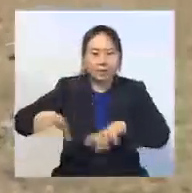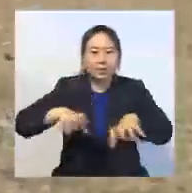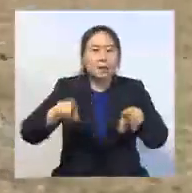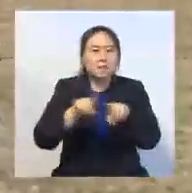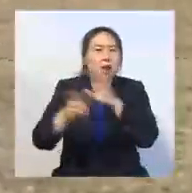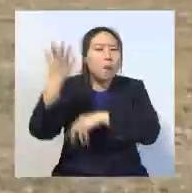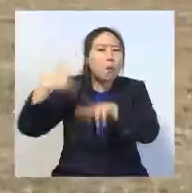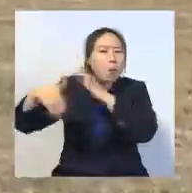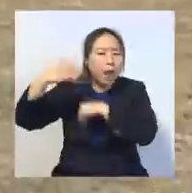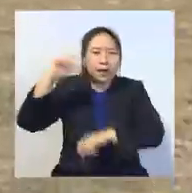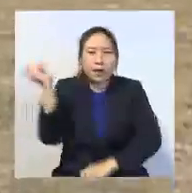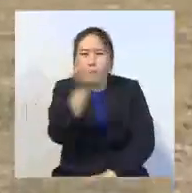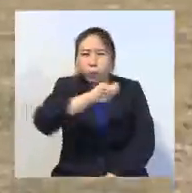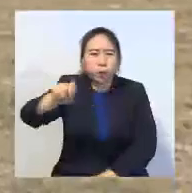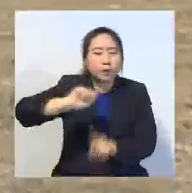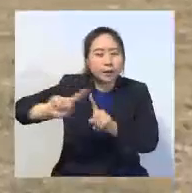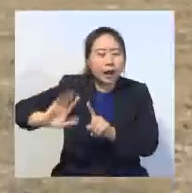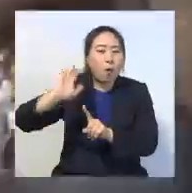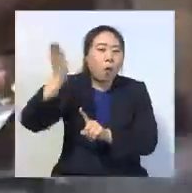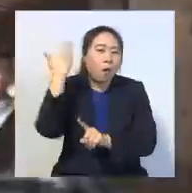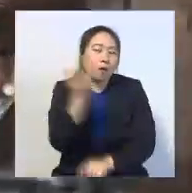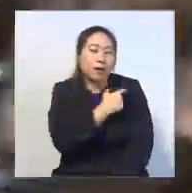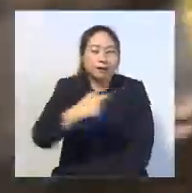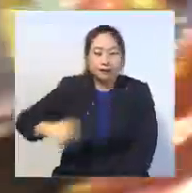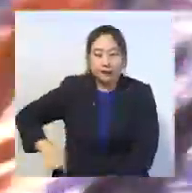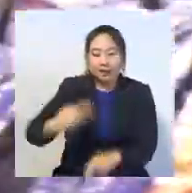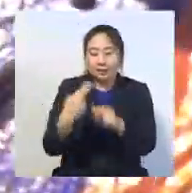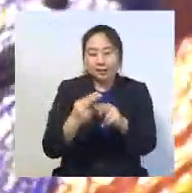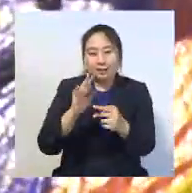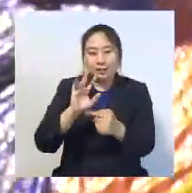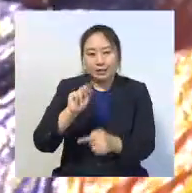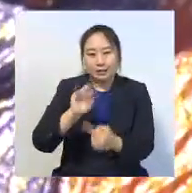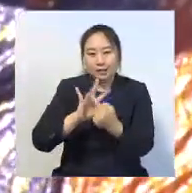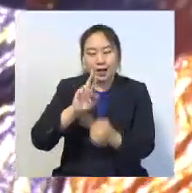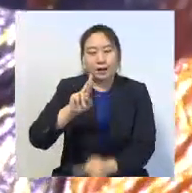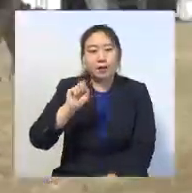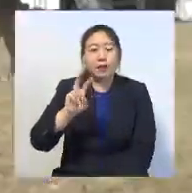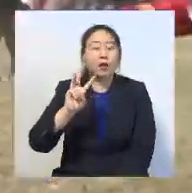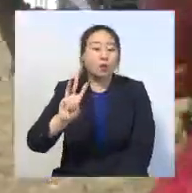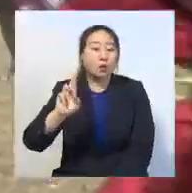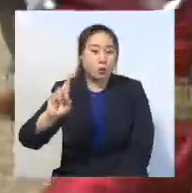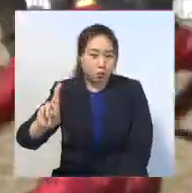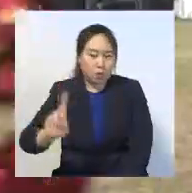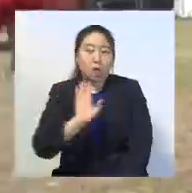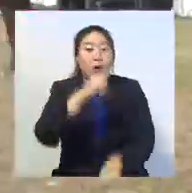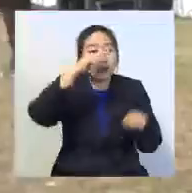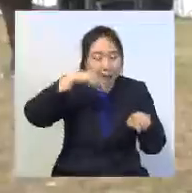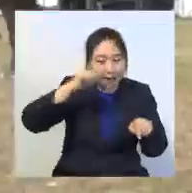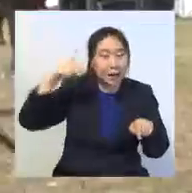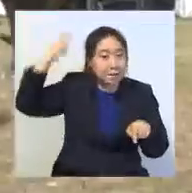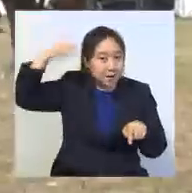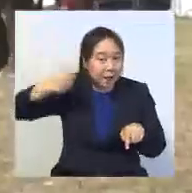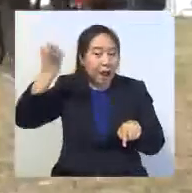ณในยุคสงครามยุทธหัตถีของพระนเรศวรมหาราชแห่งกรุงศรีอยุธยากับมหาอุปราชแห่งกรุงหงสาวดีในปีพุทธศัก